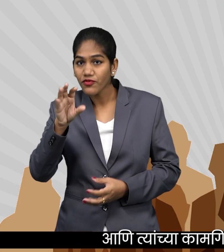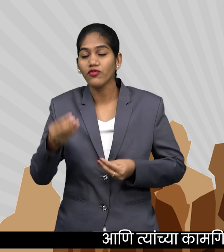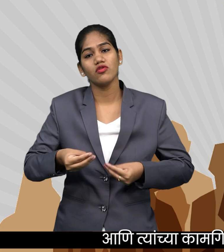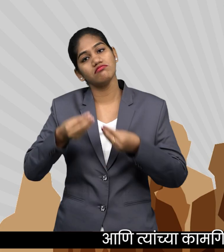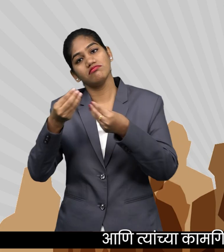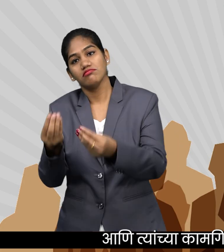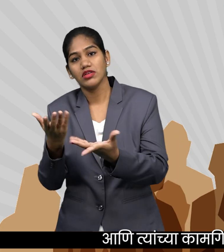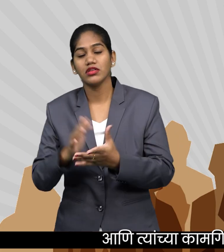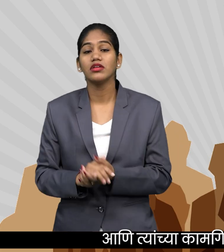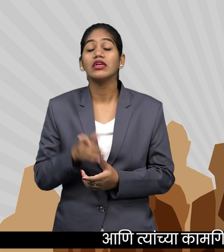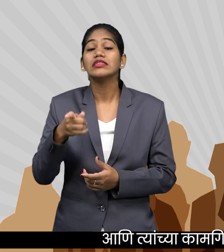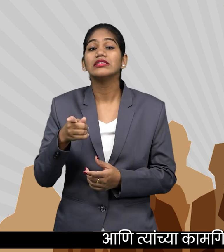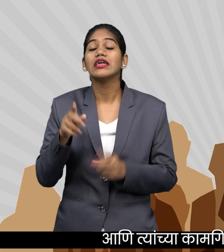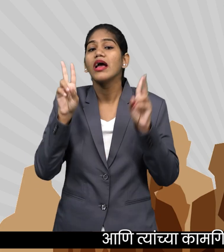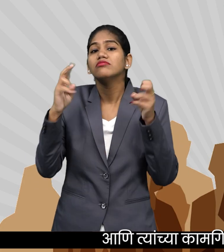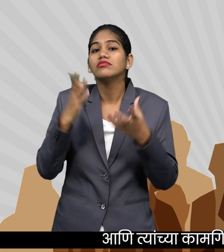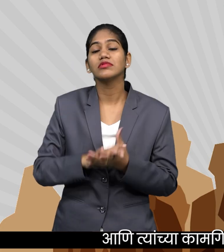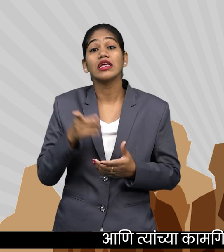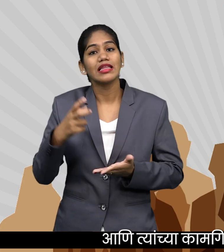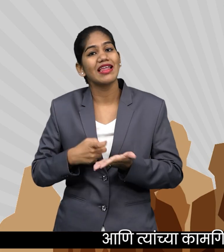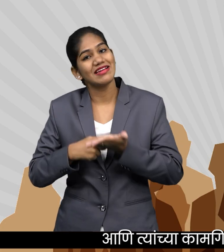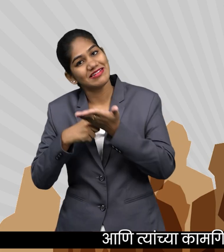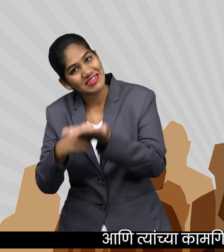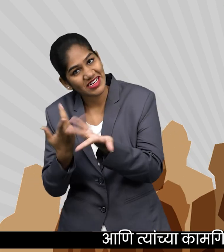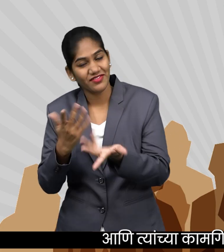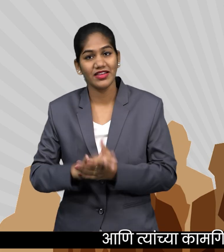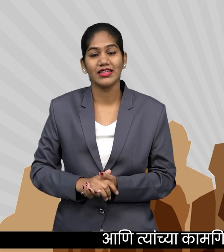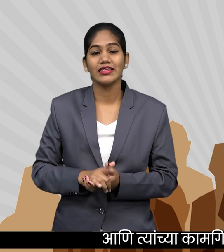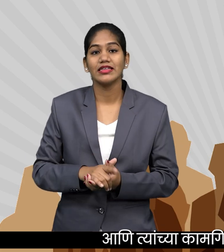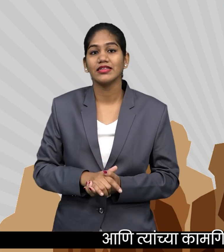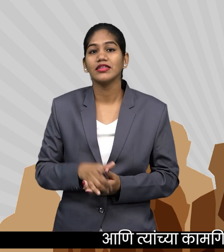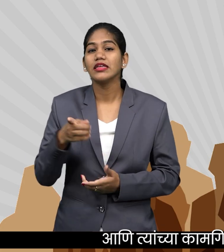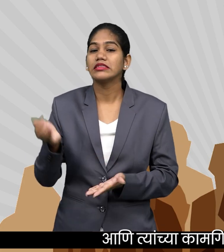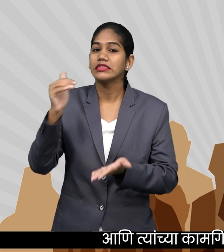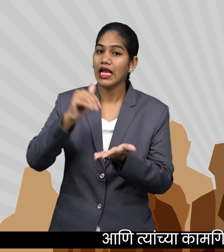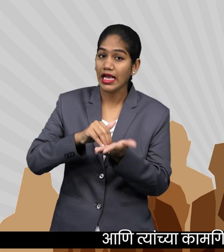आणि त्यांच्या कामगिरीच्या आधारे पुन्हा निवडणूक लढविणे